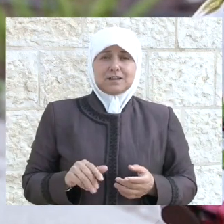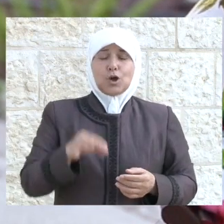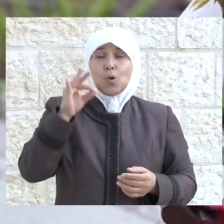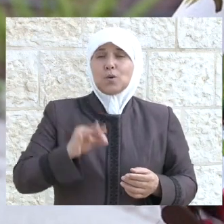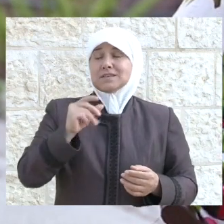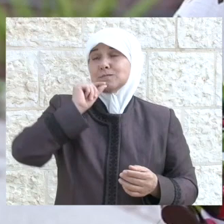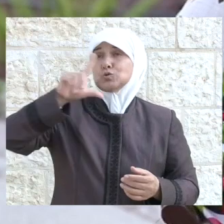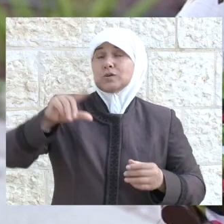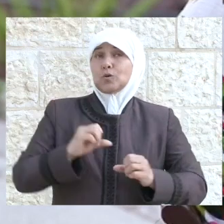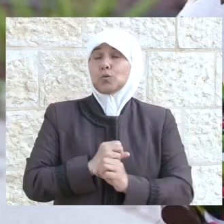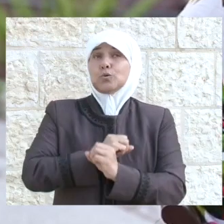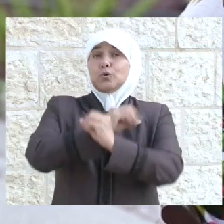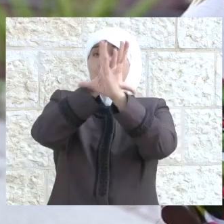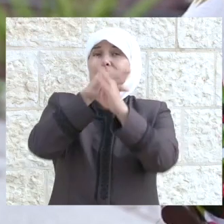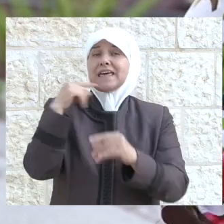حر.